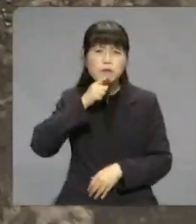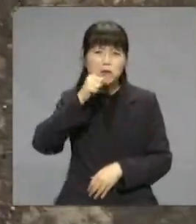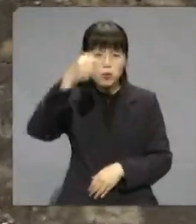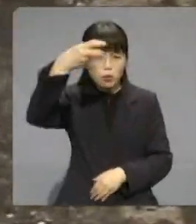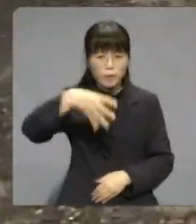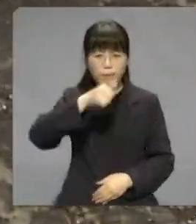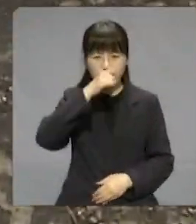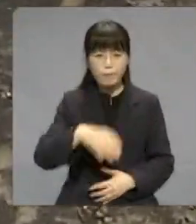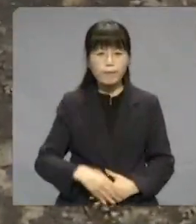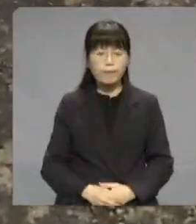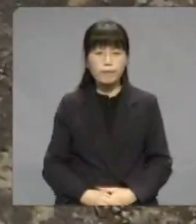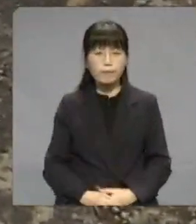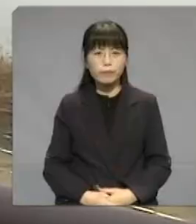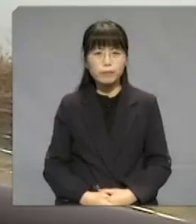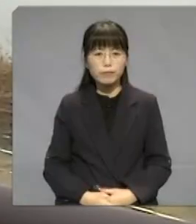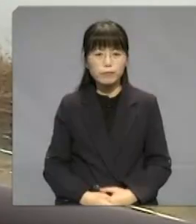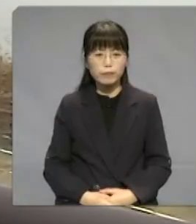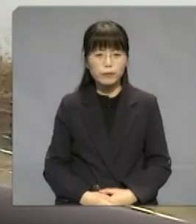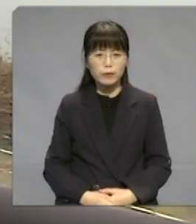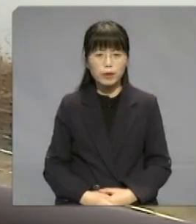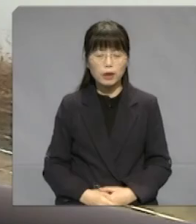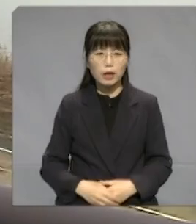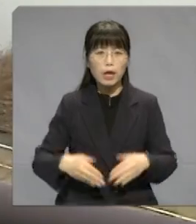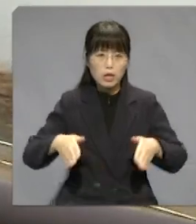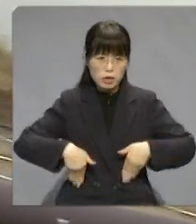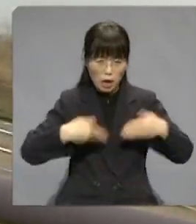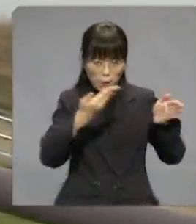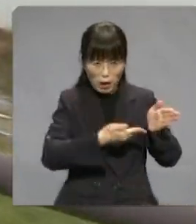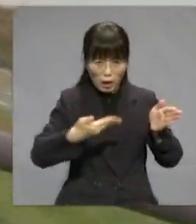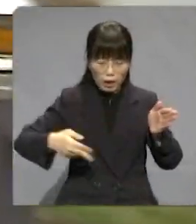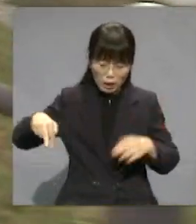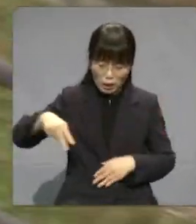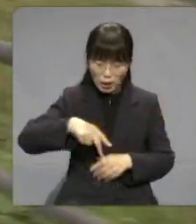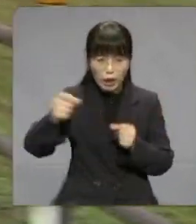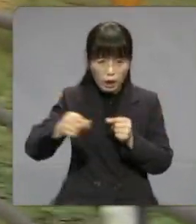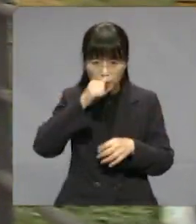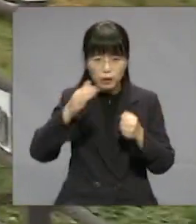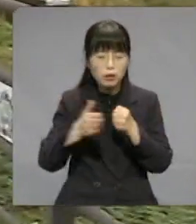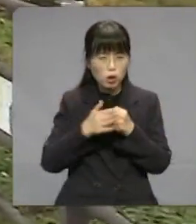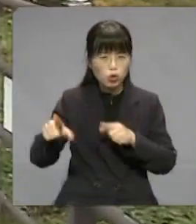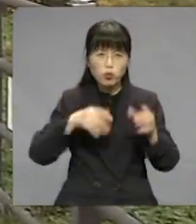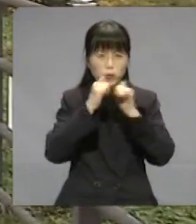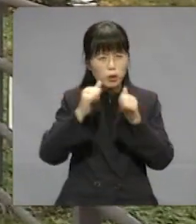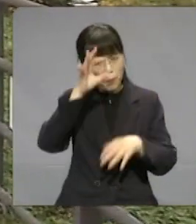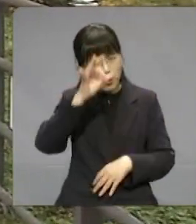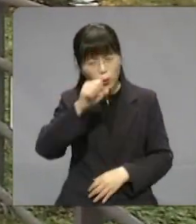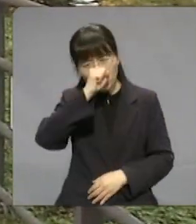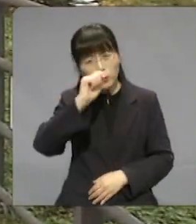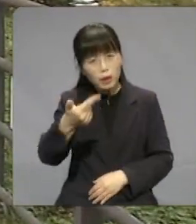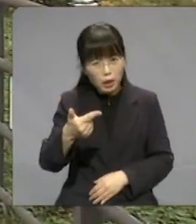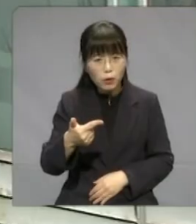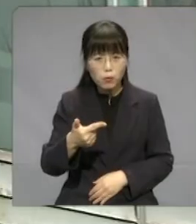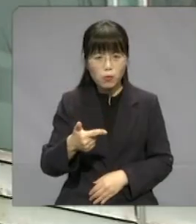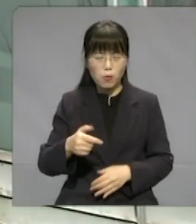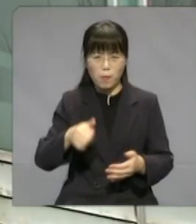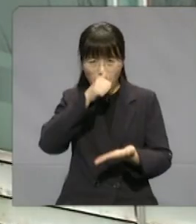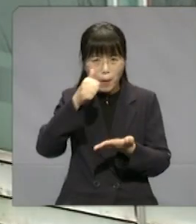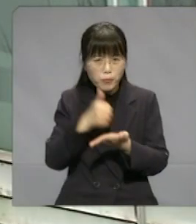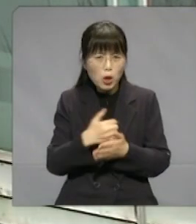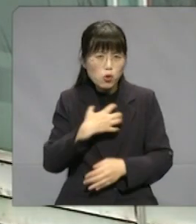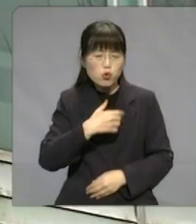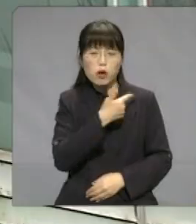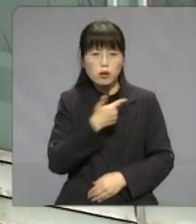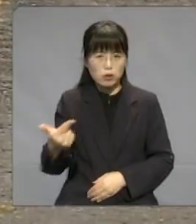차례 있었습니다. 남한강 산책로에 접하고 있어 주민들은 보기에도 안 좋고 범죄